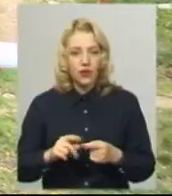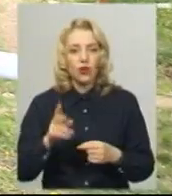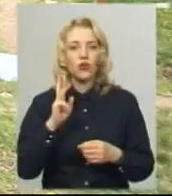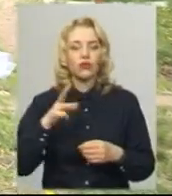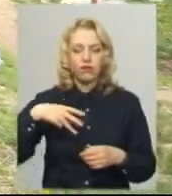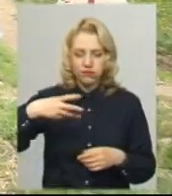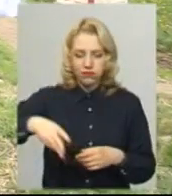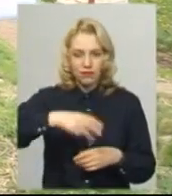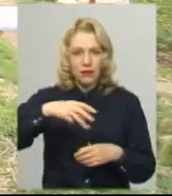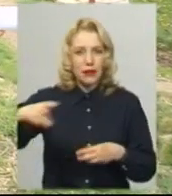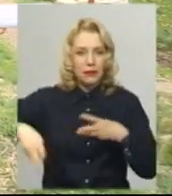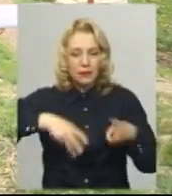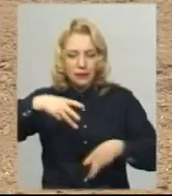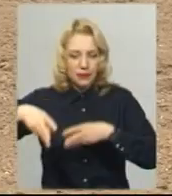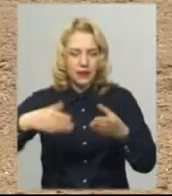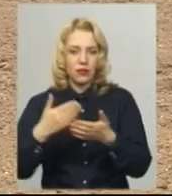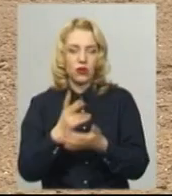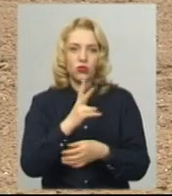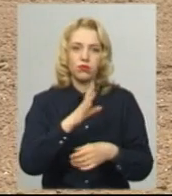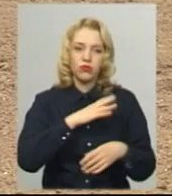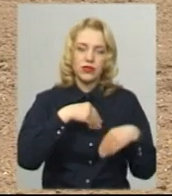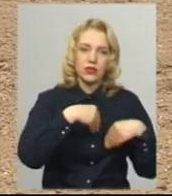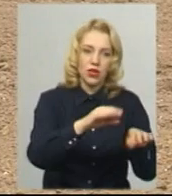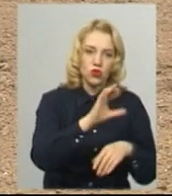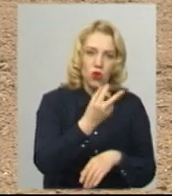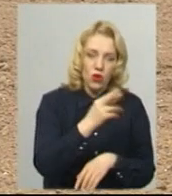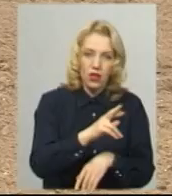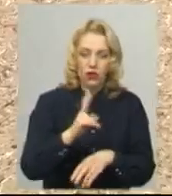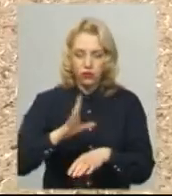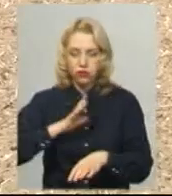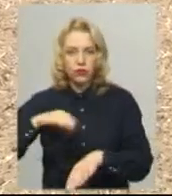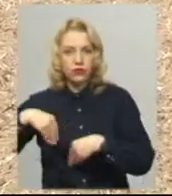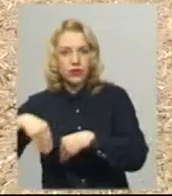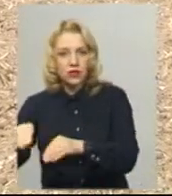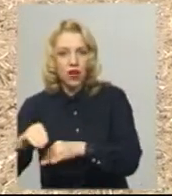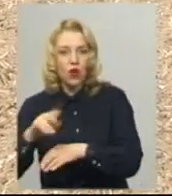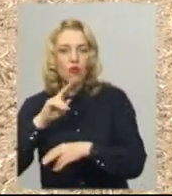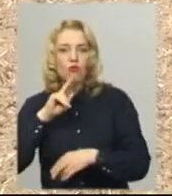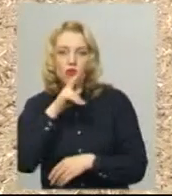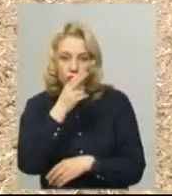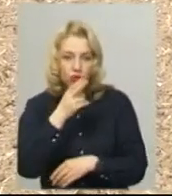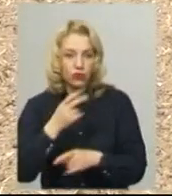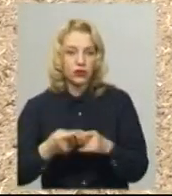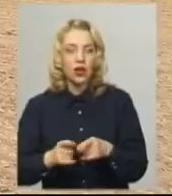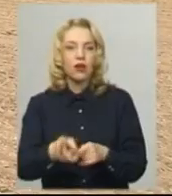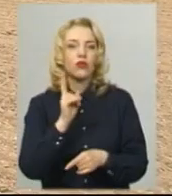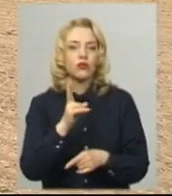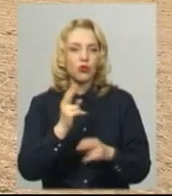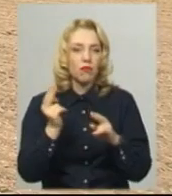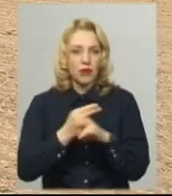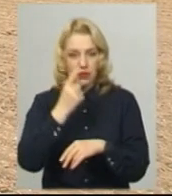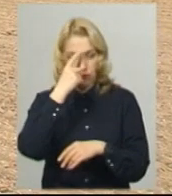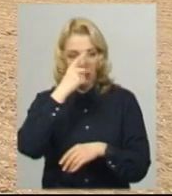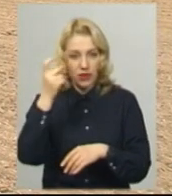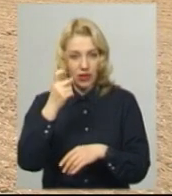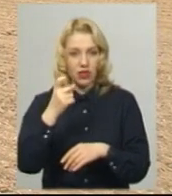брескали кукурудзу, ти сіяли сою. На землях Зіньківської сільської ради працюють кілька орендарів. Хто саме без попередження застосував препарати